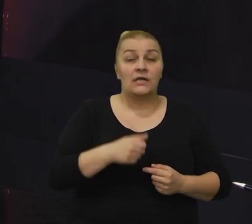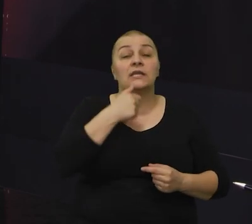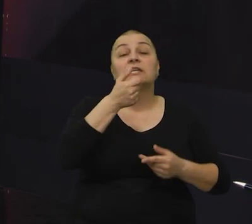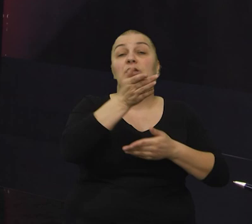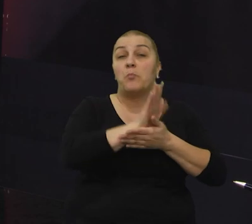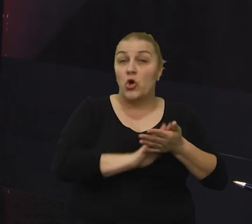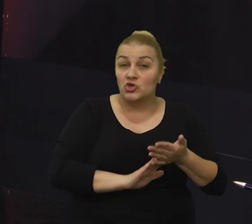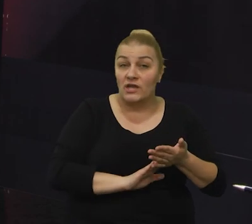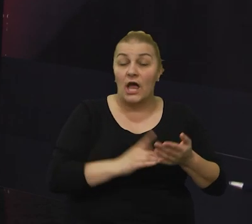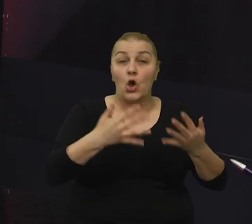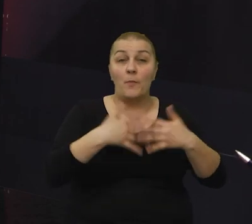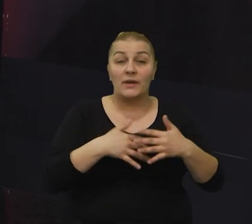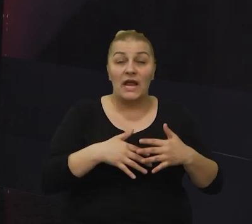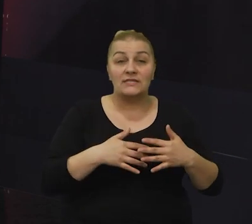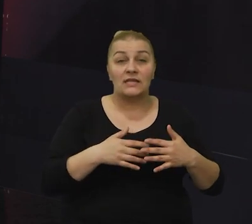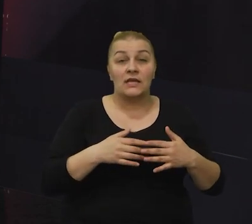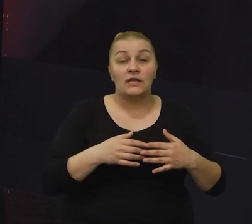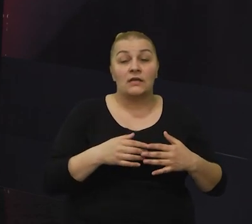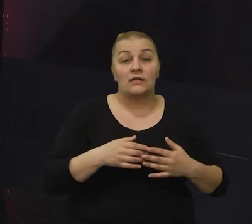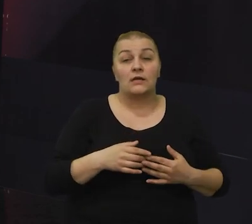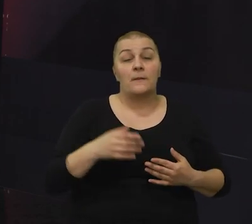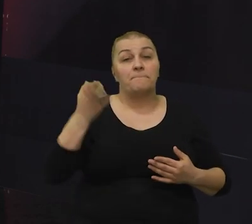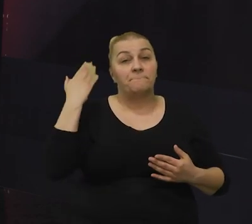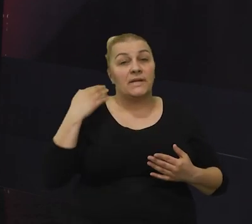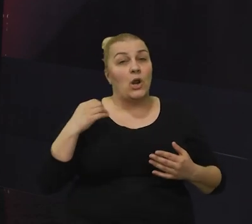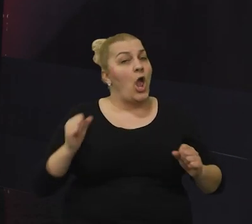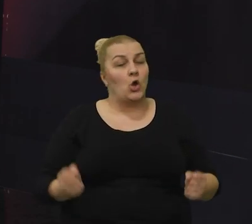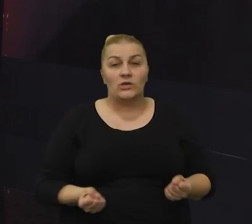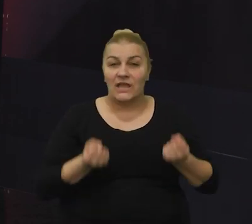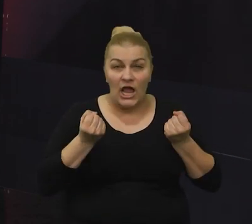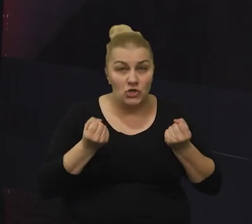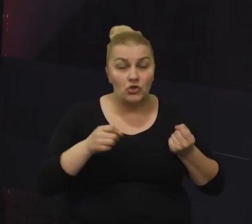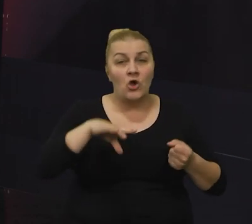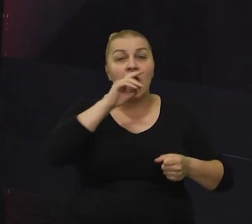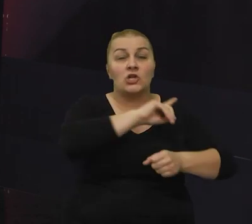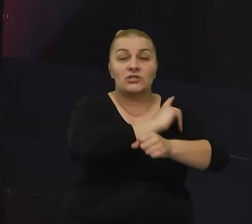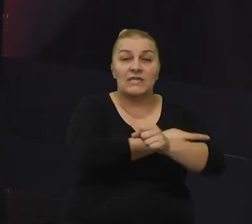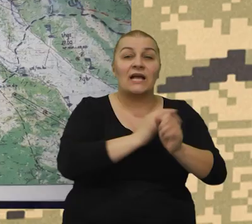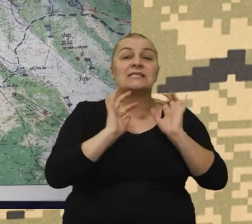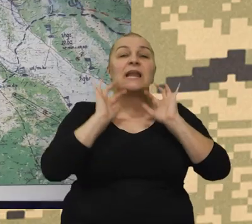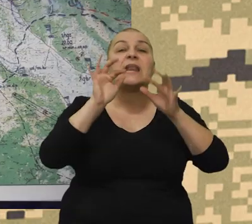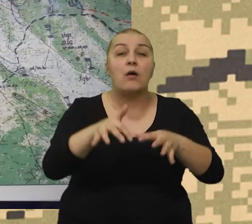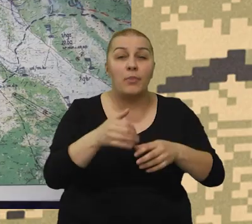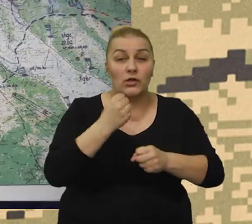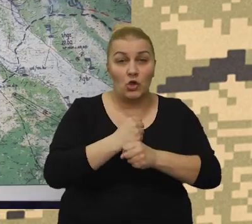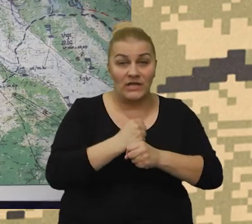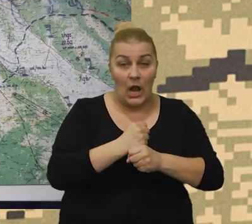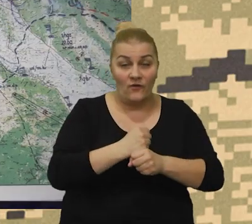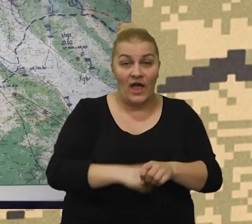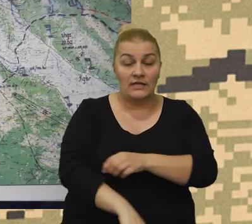I početak operacije izuzetno bilo je jako teško naći snage za napadne djelovanje.